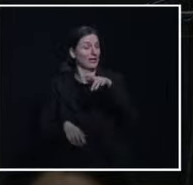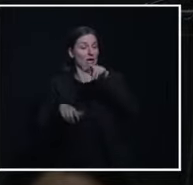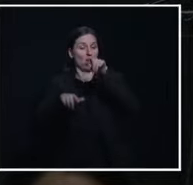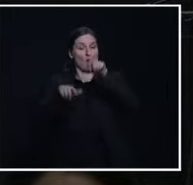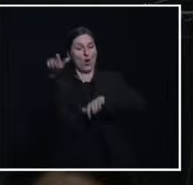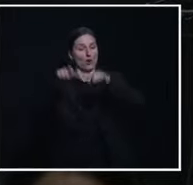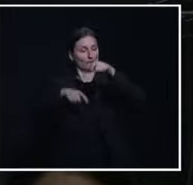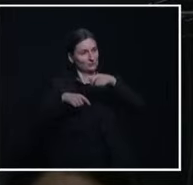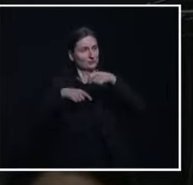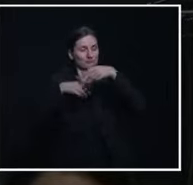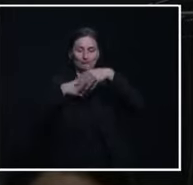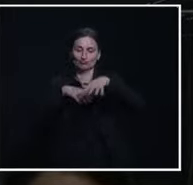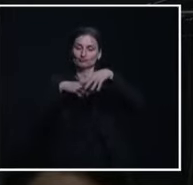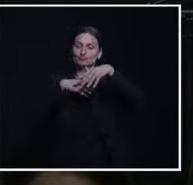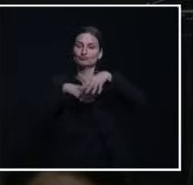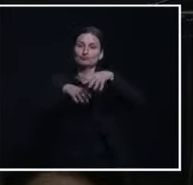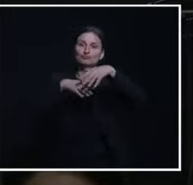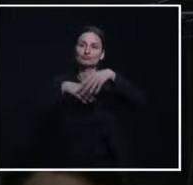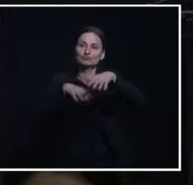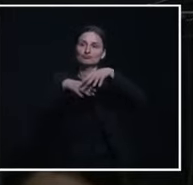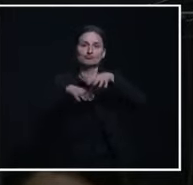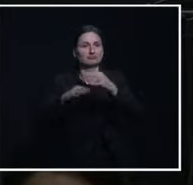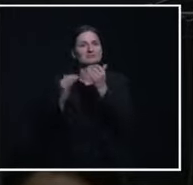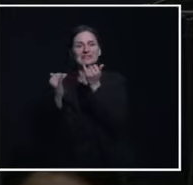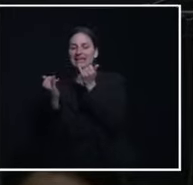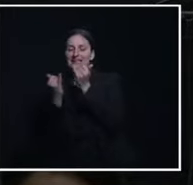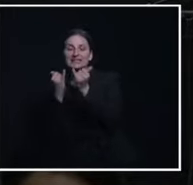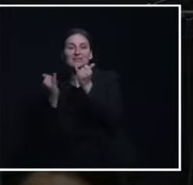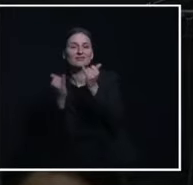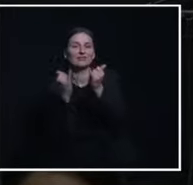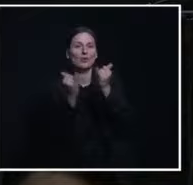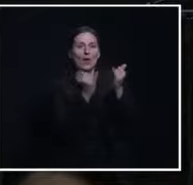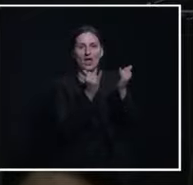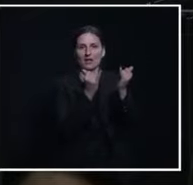rumlaufen, die ganz individuell und